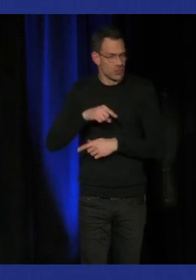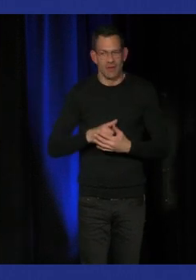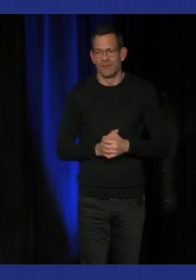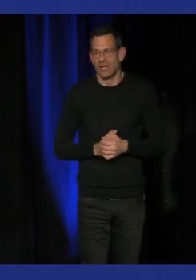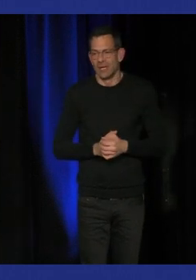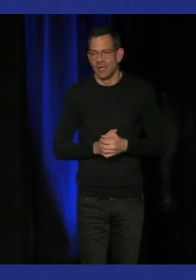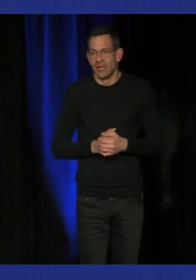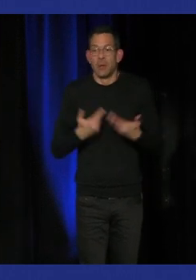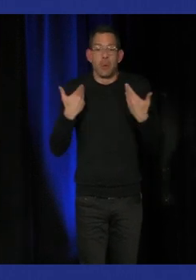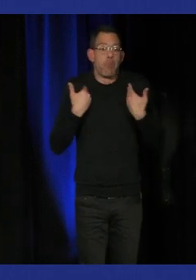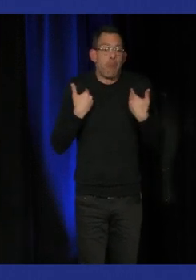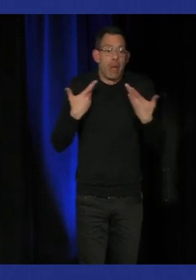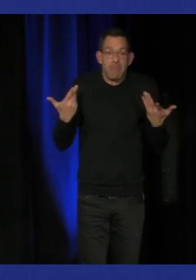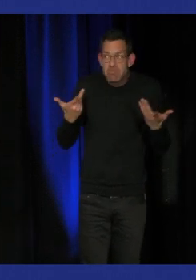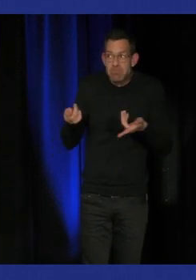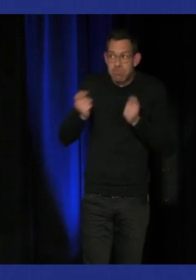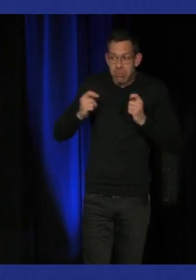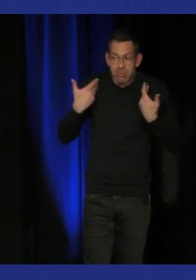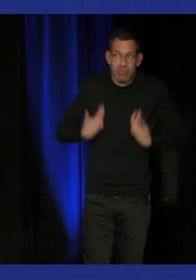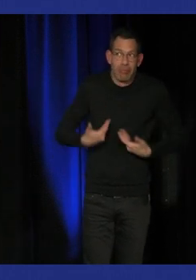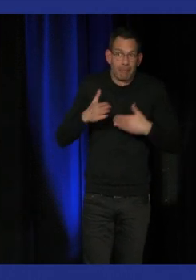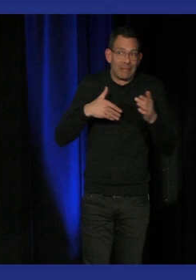je suis, dit-on, philosophe également.